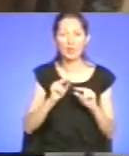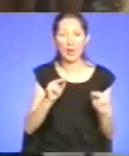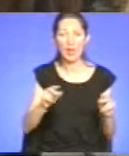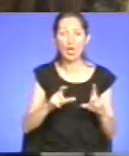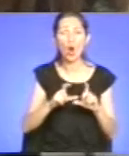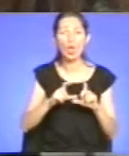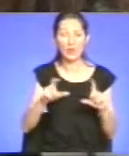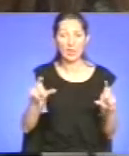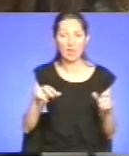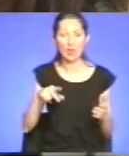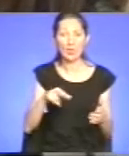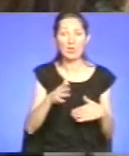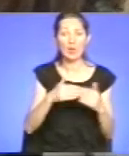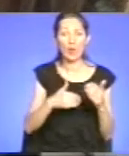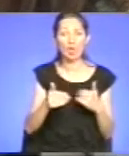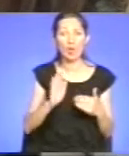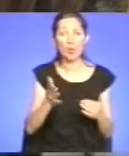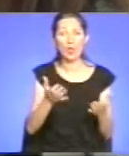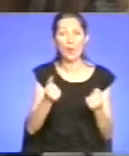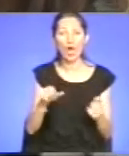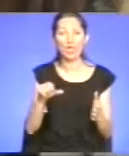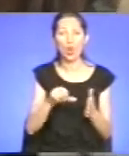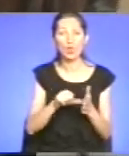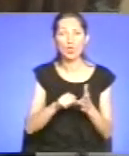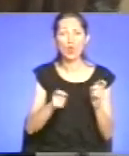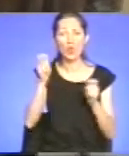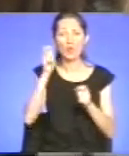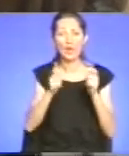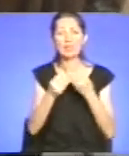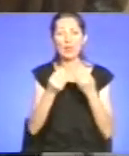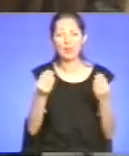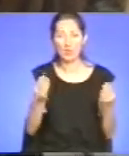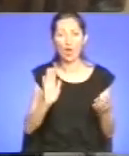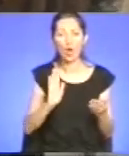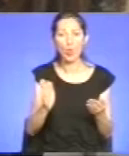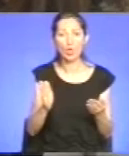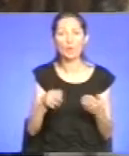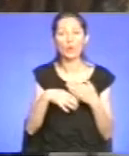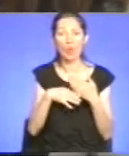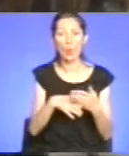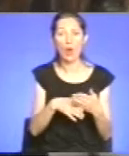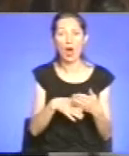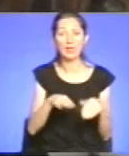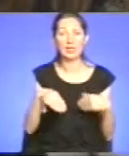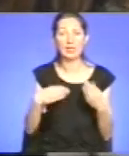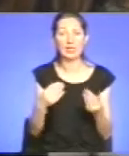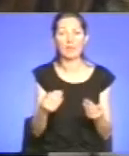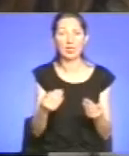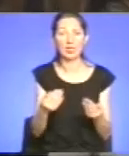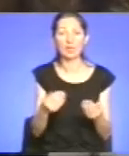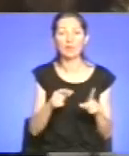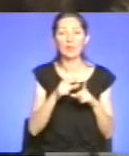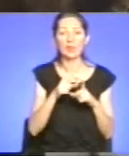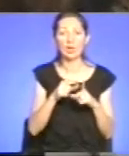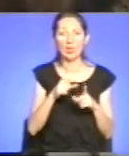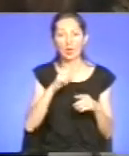практику. Сюди будемо брати участь у конференції, виставки, будемо допомагати, надавати